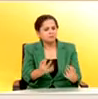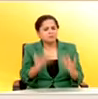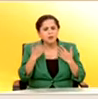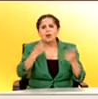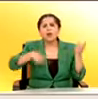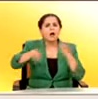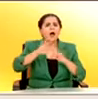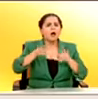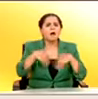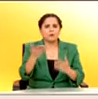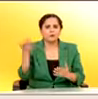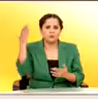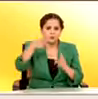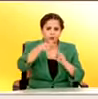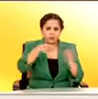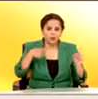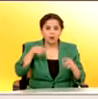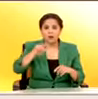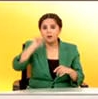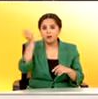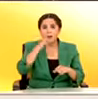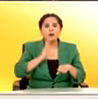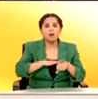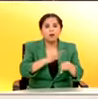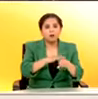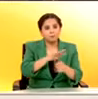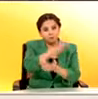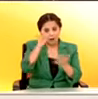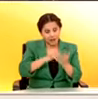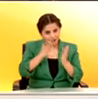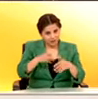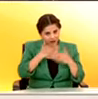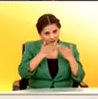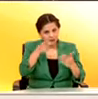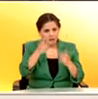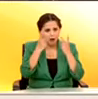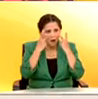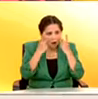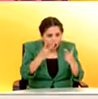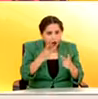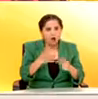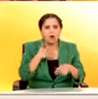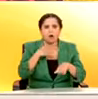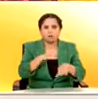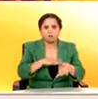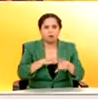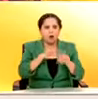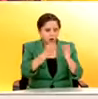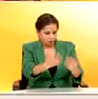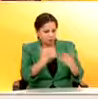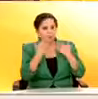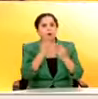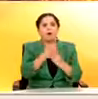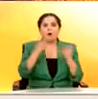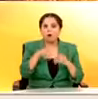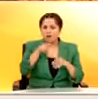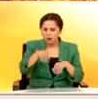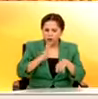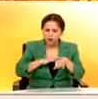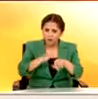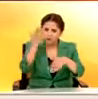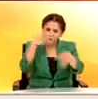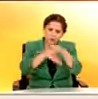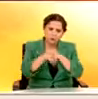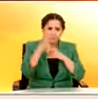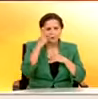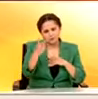आप वहां महाभारत अनुभव केंद्र में भी साक्षात महसूस कर सकते हैं। इस अनुभव केंद्र